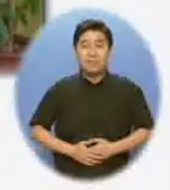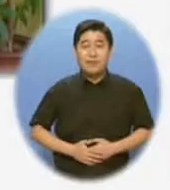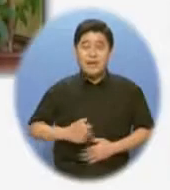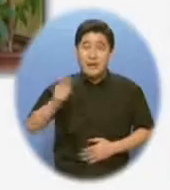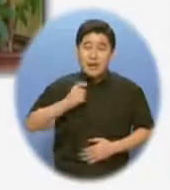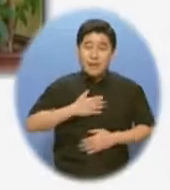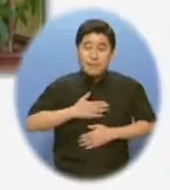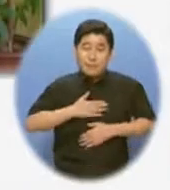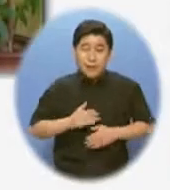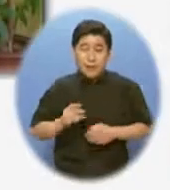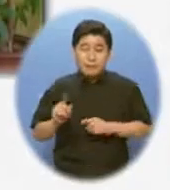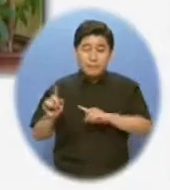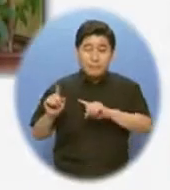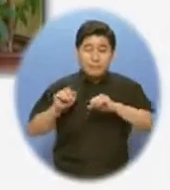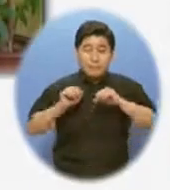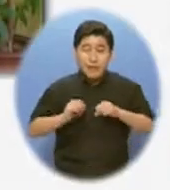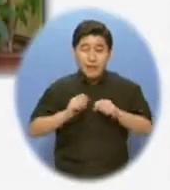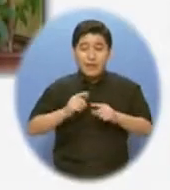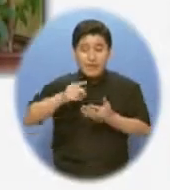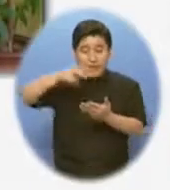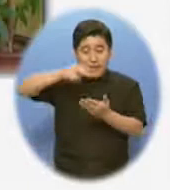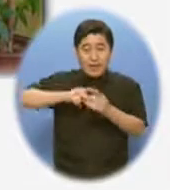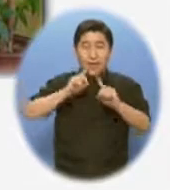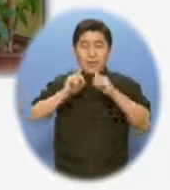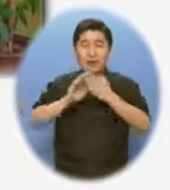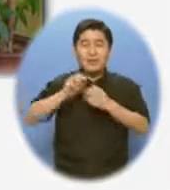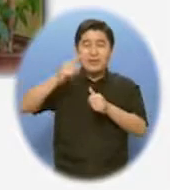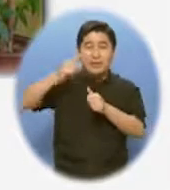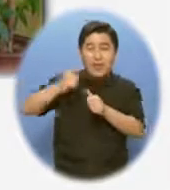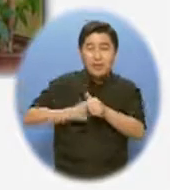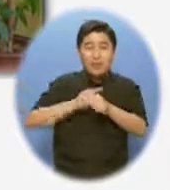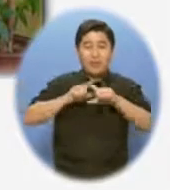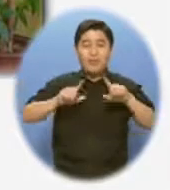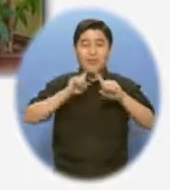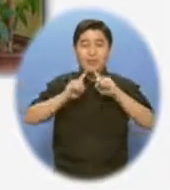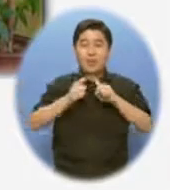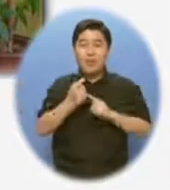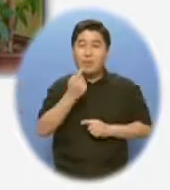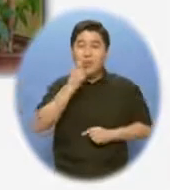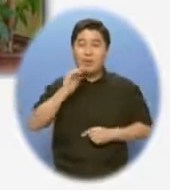강세를 살려 읽고 말하면 자연스럽게